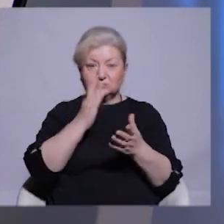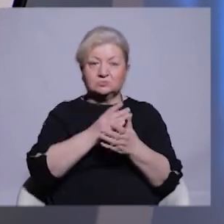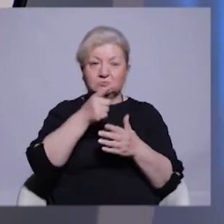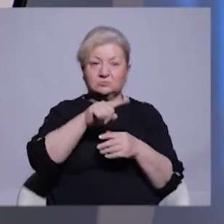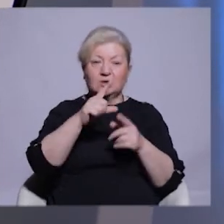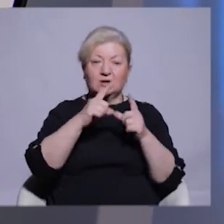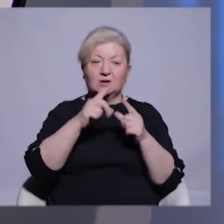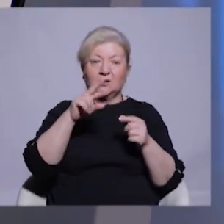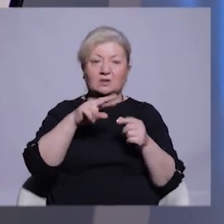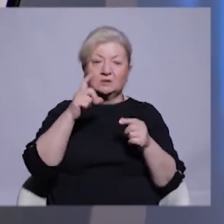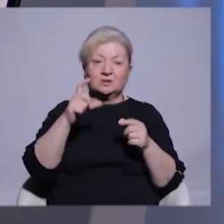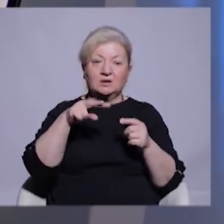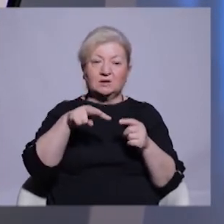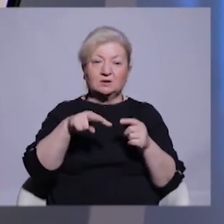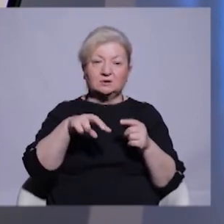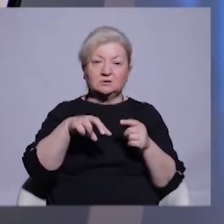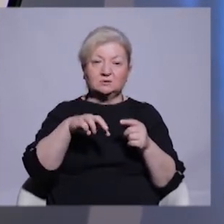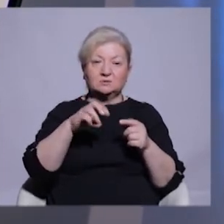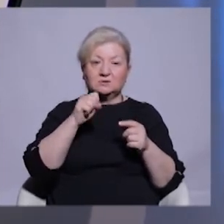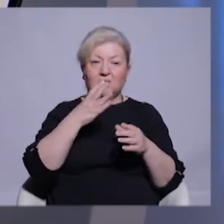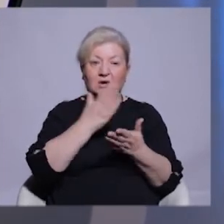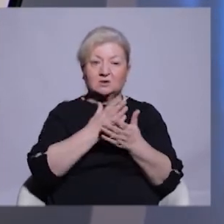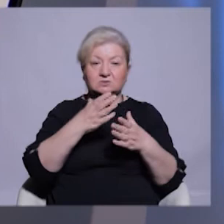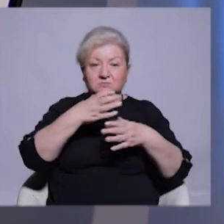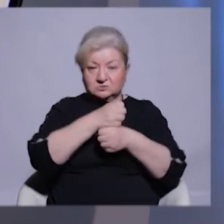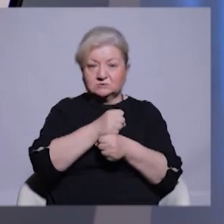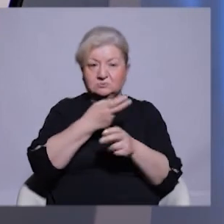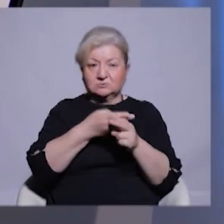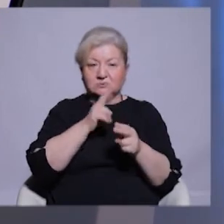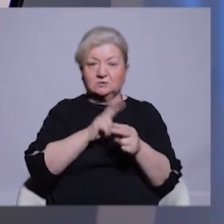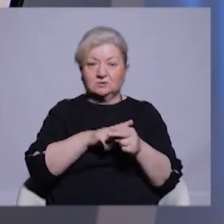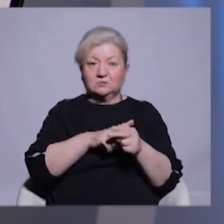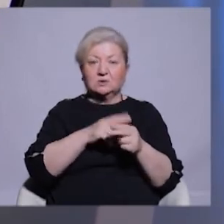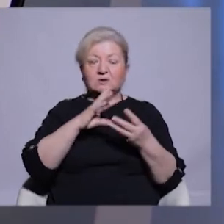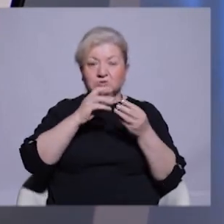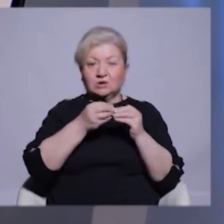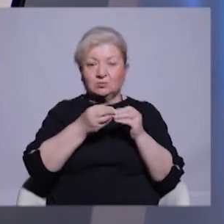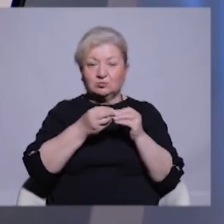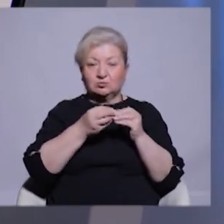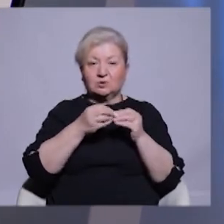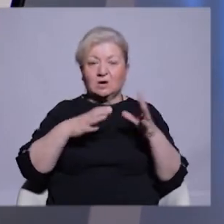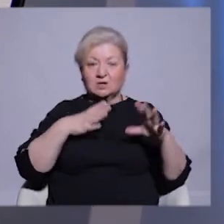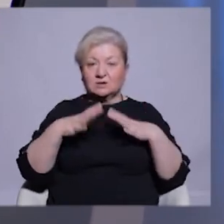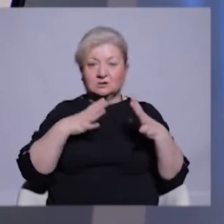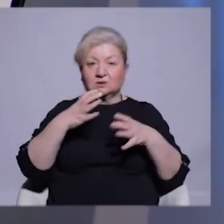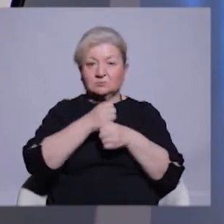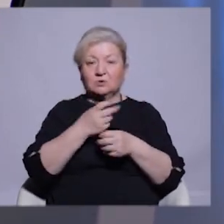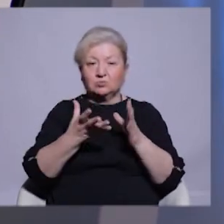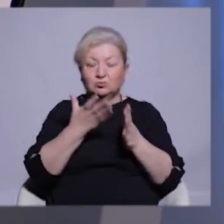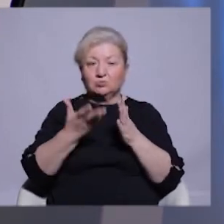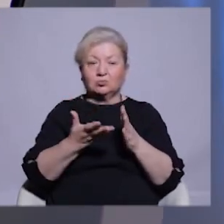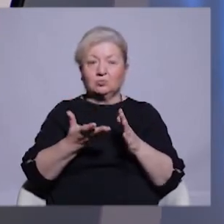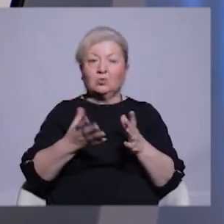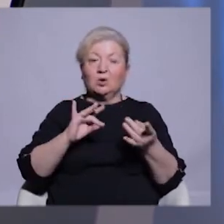ეს დელტა, ანუ ცვლილებაც მინუს ნიშნით არის, ანუ მცირდება. ანუ ჯამური ენერგია მცირდება. და პირიქით, თუ